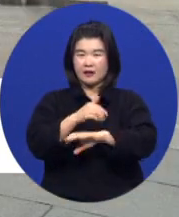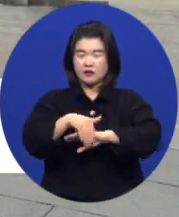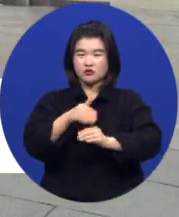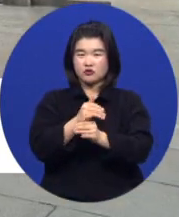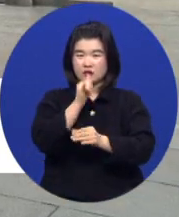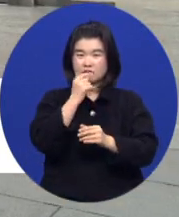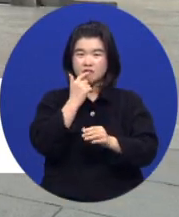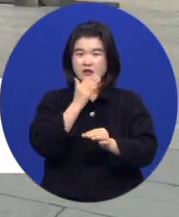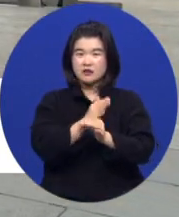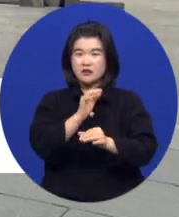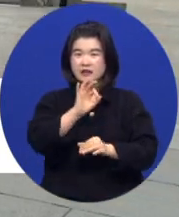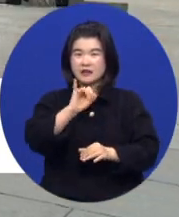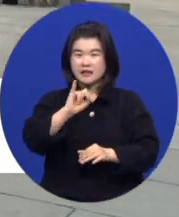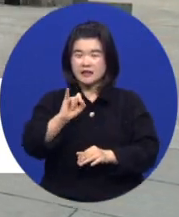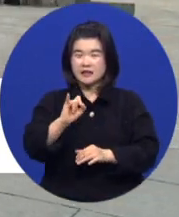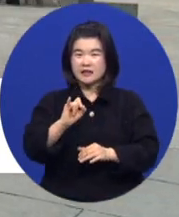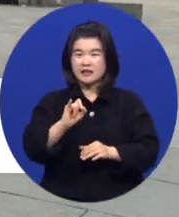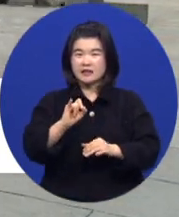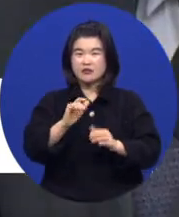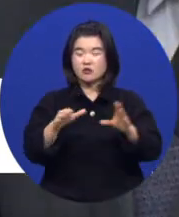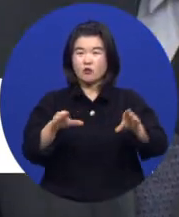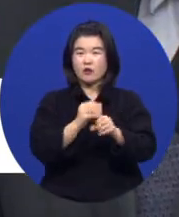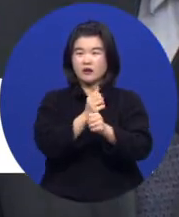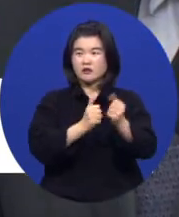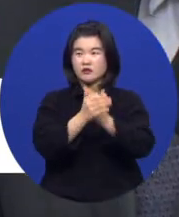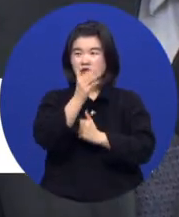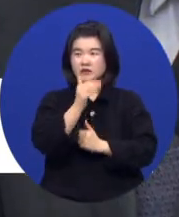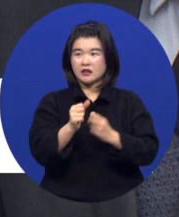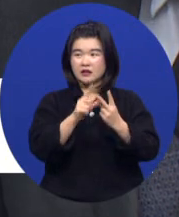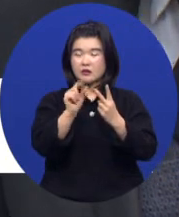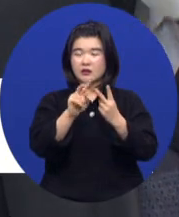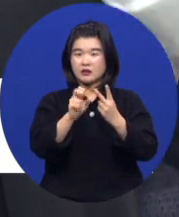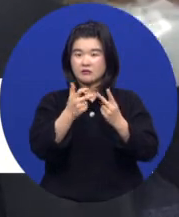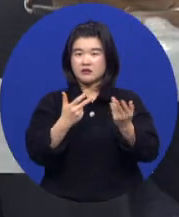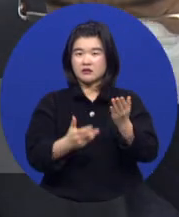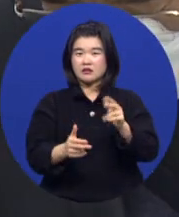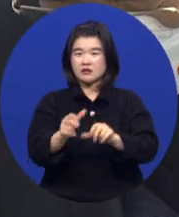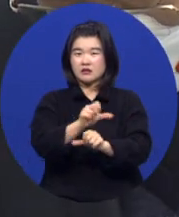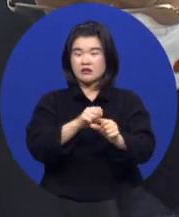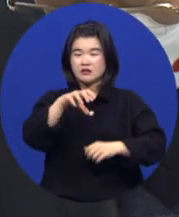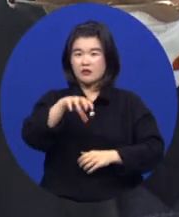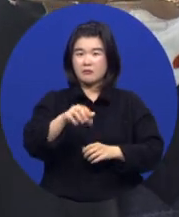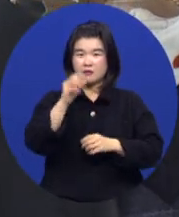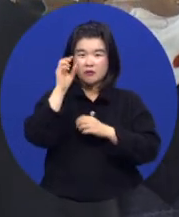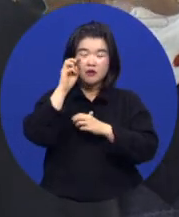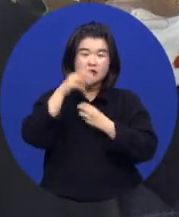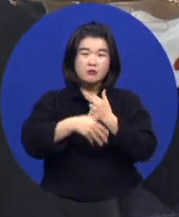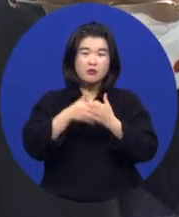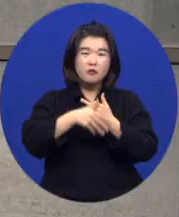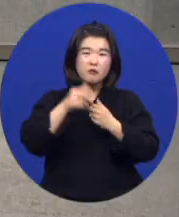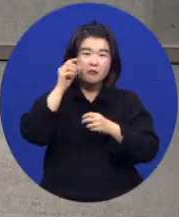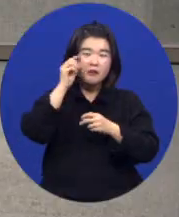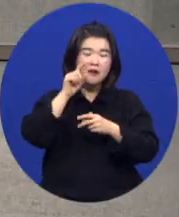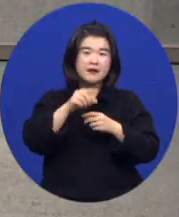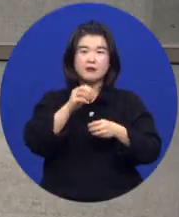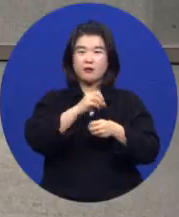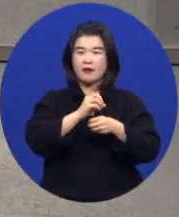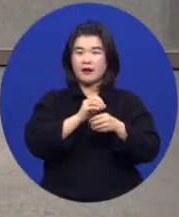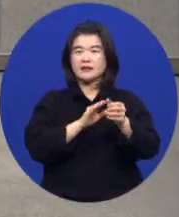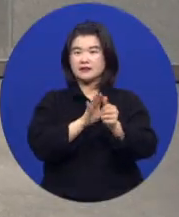더 로 민주당 이낙연 총괄 선택 위원장도 같은 날 제주 오일장 과 서귀포 베일 올레 시장 동문 시장에서